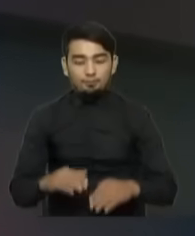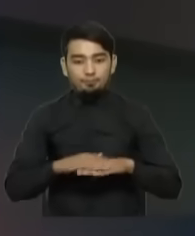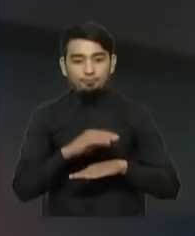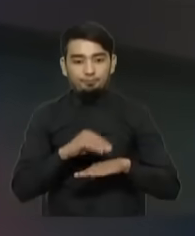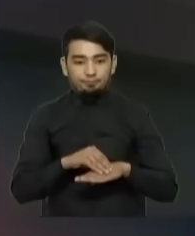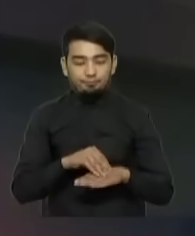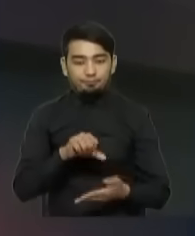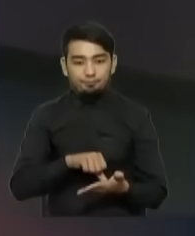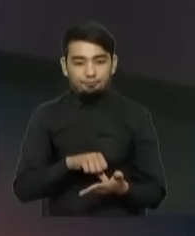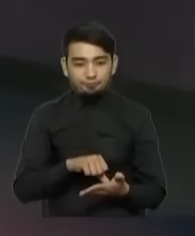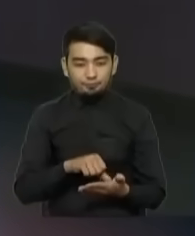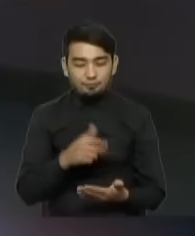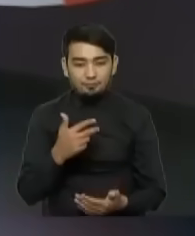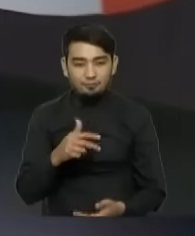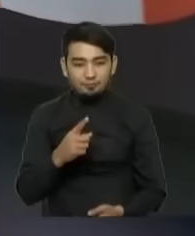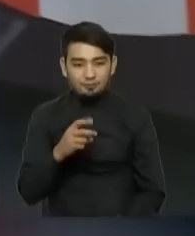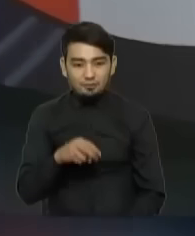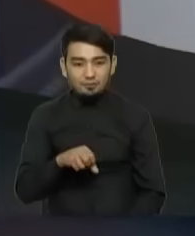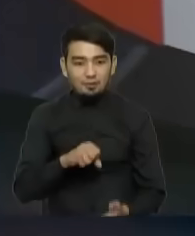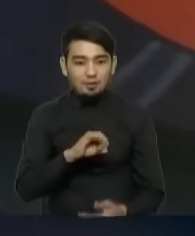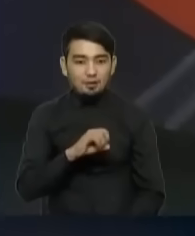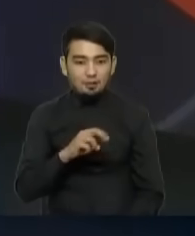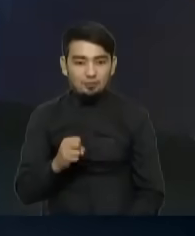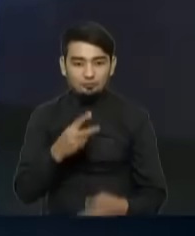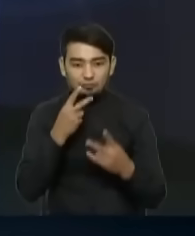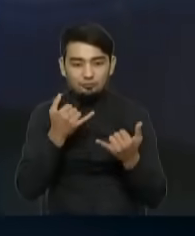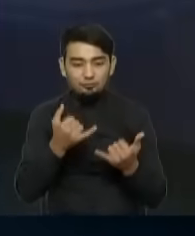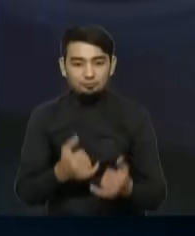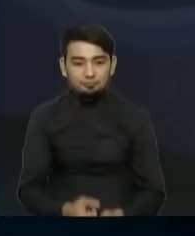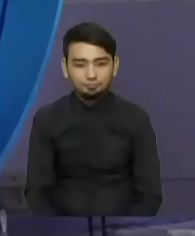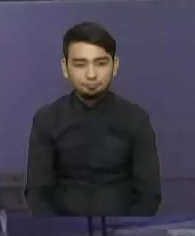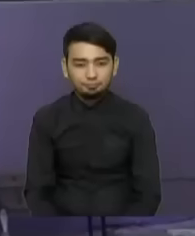Кеш шарық эфирде информбюро студияда Айда Боранбай. Бүгін көретіндеріңіз.